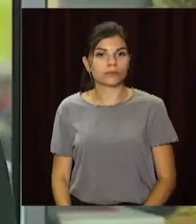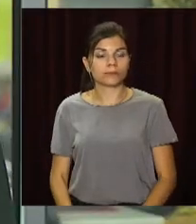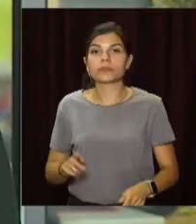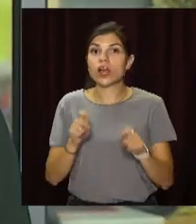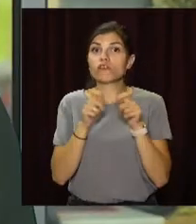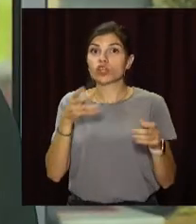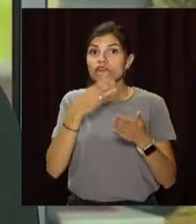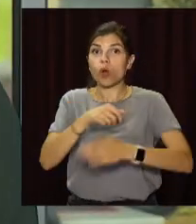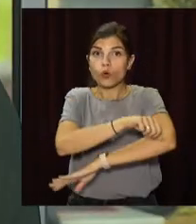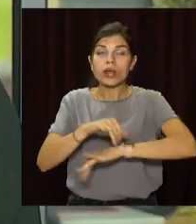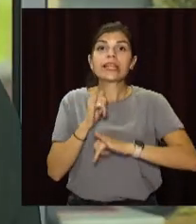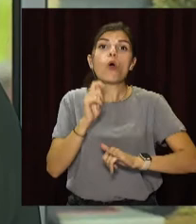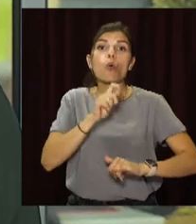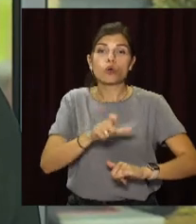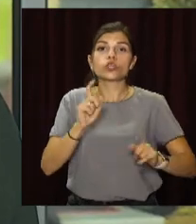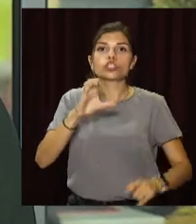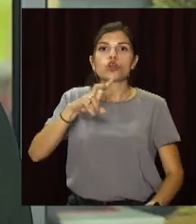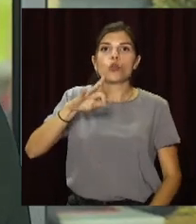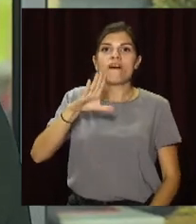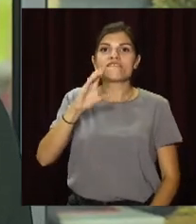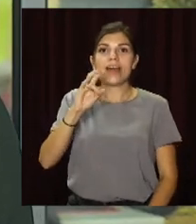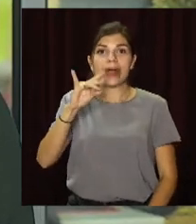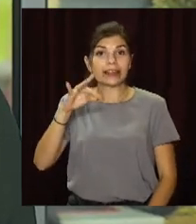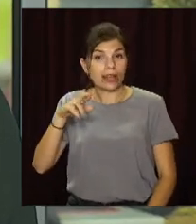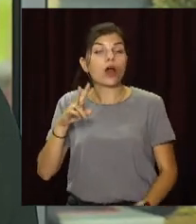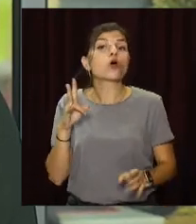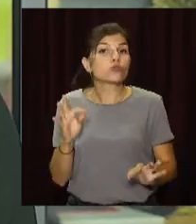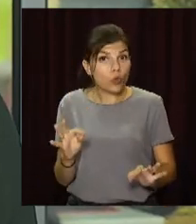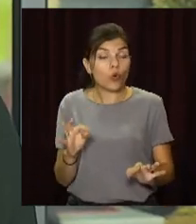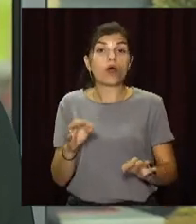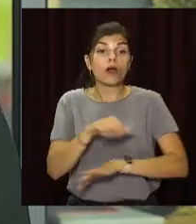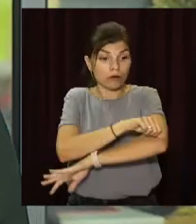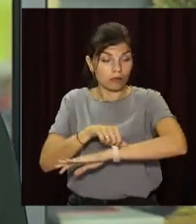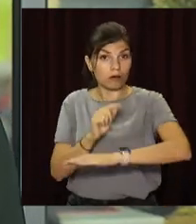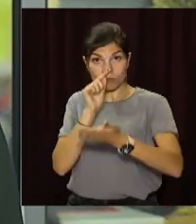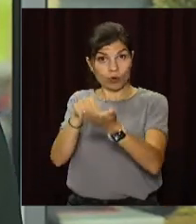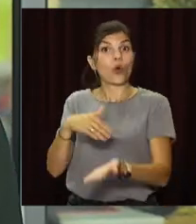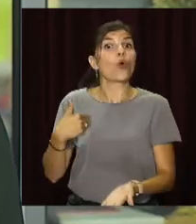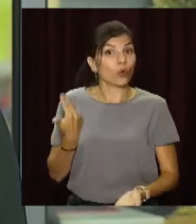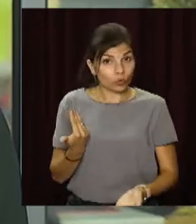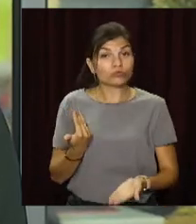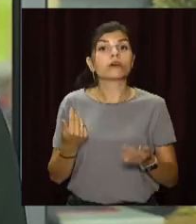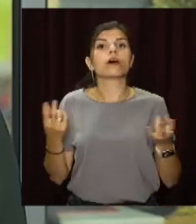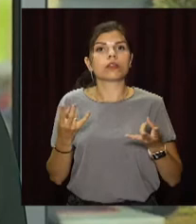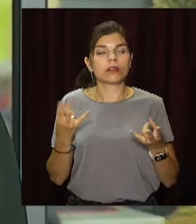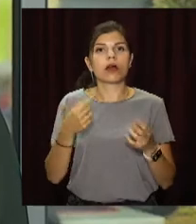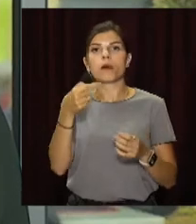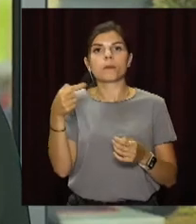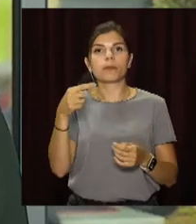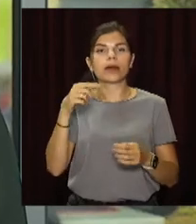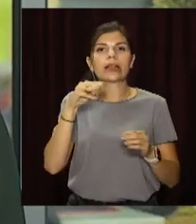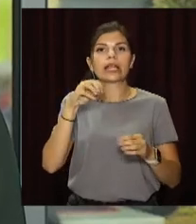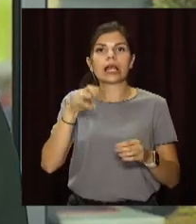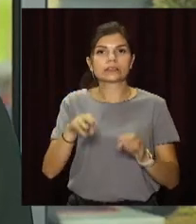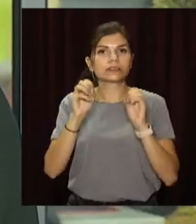Відкрила свої кордони для українців і Словенія, але за певних умов. Щоб перетнути кордони, мандрівникам з України треба надати негативний